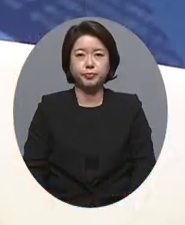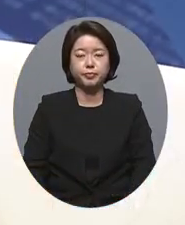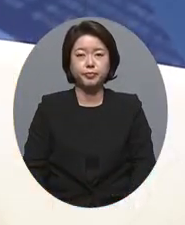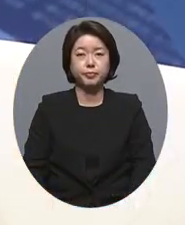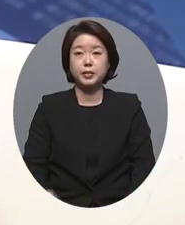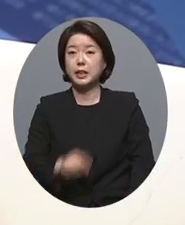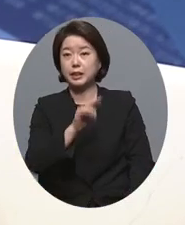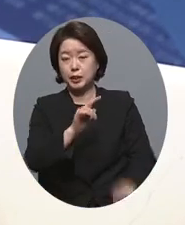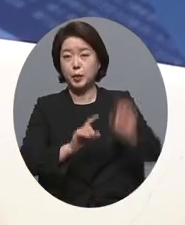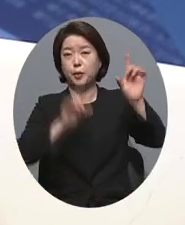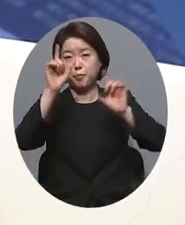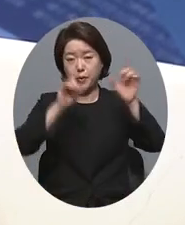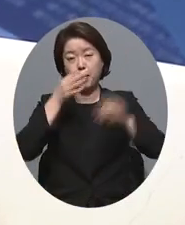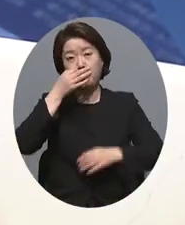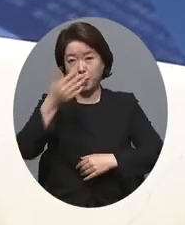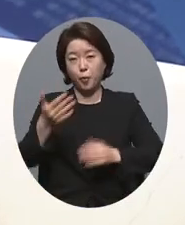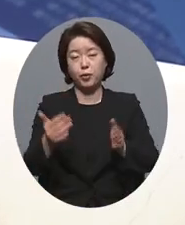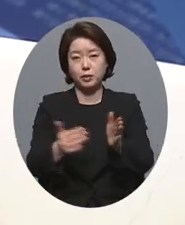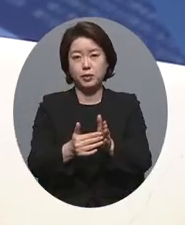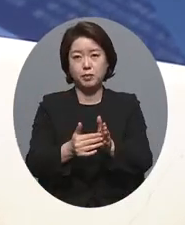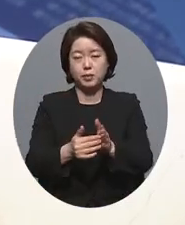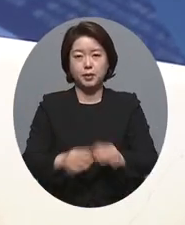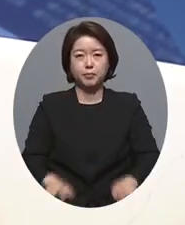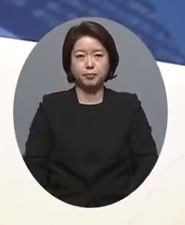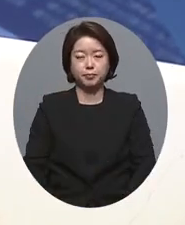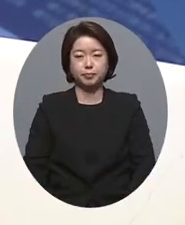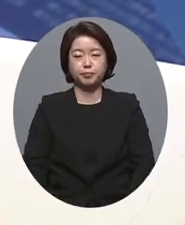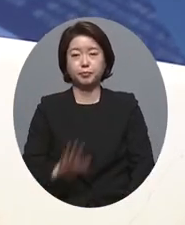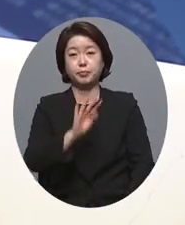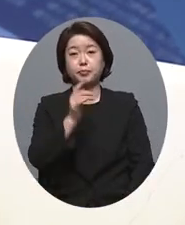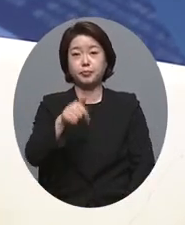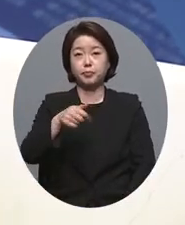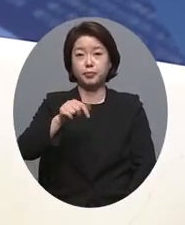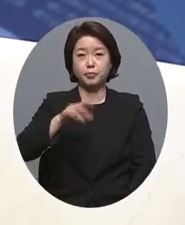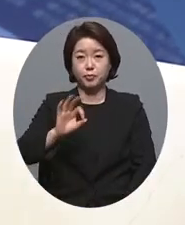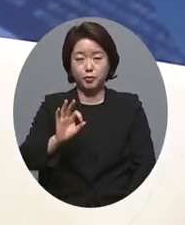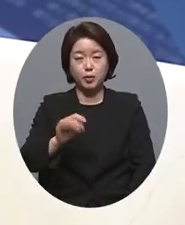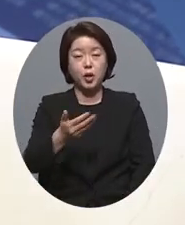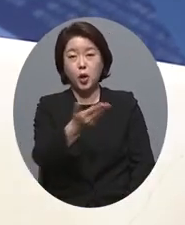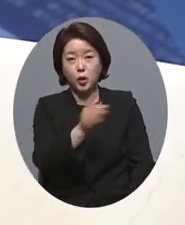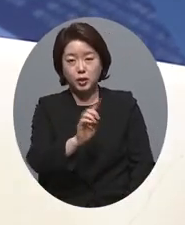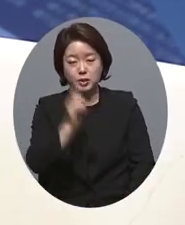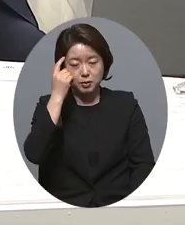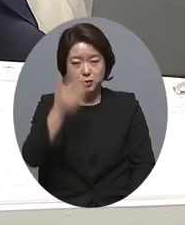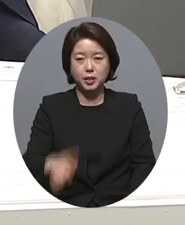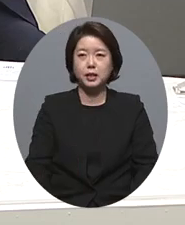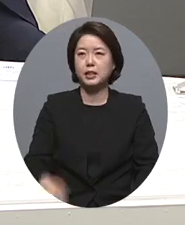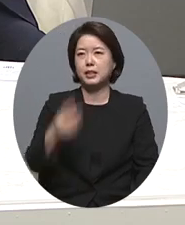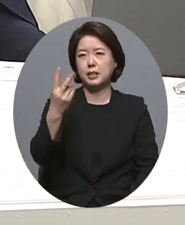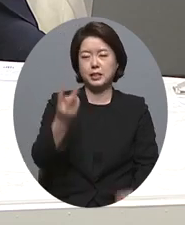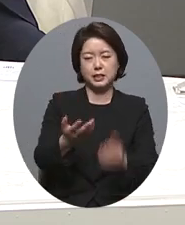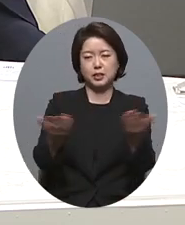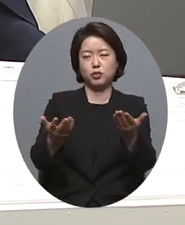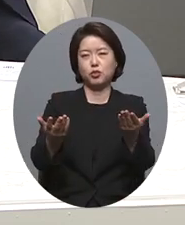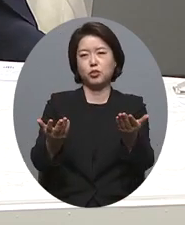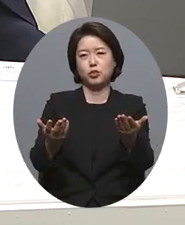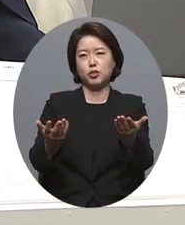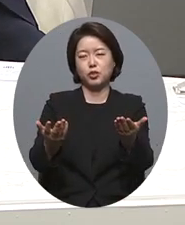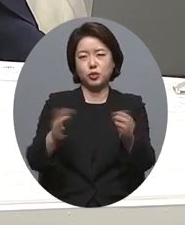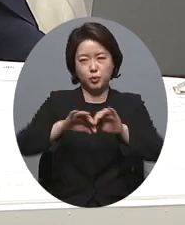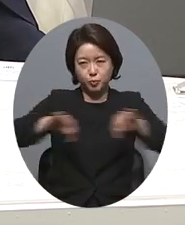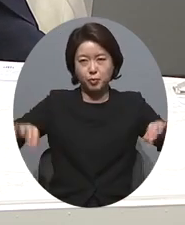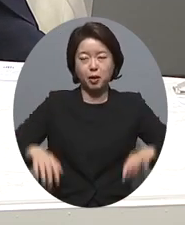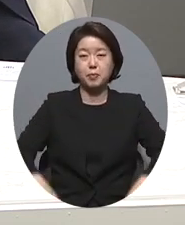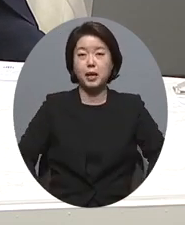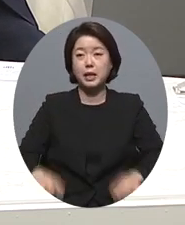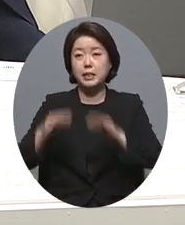자, 저런 모습을 보여줬습니다. 복경 대변인님, 네, 어떻게 좀 보셨습니까? 이거는 사건을 두 개로 좀 분리했으면 좋겠어요. 하나는 김용